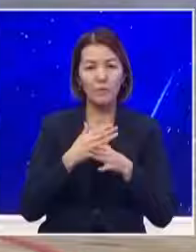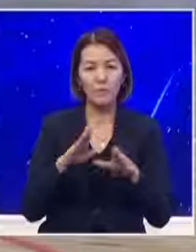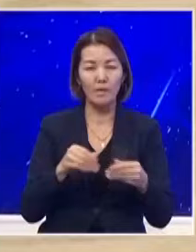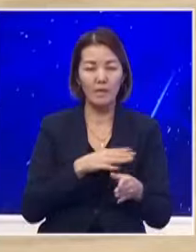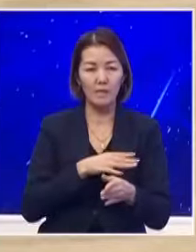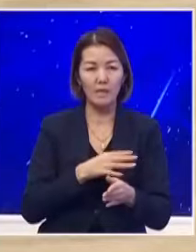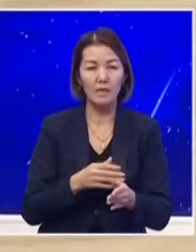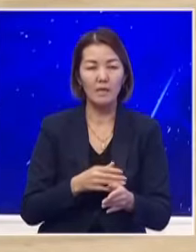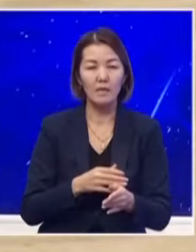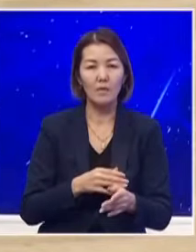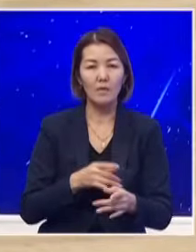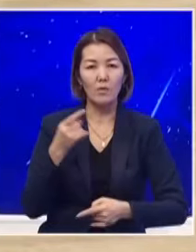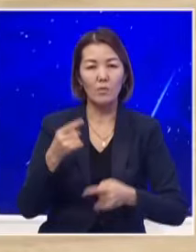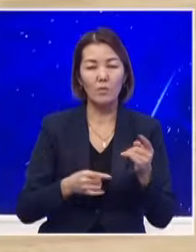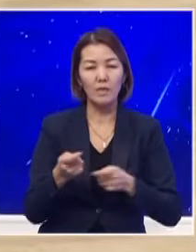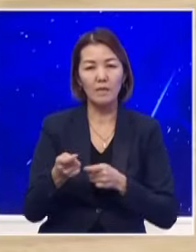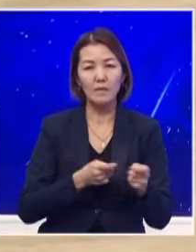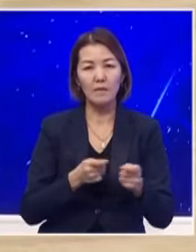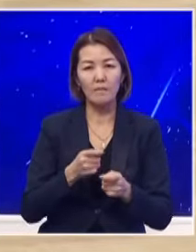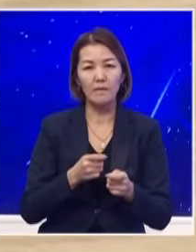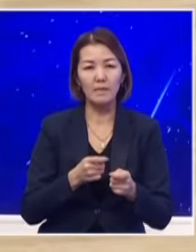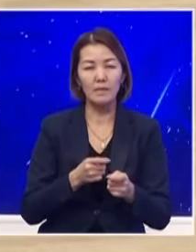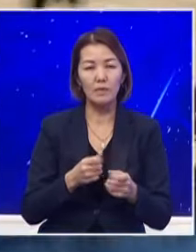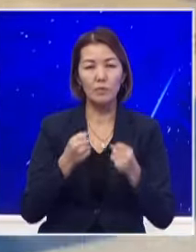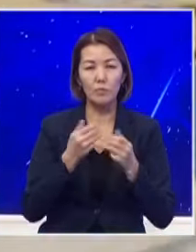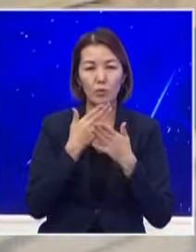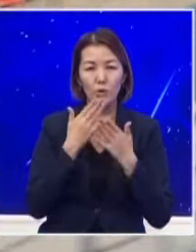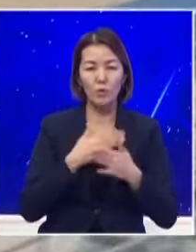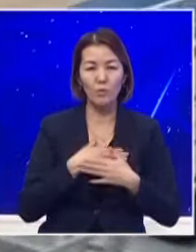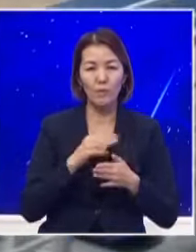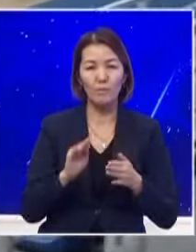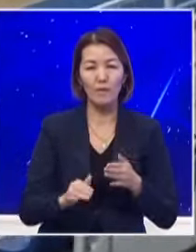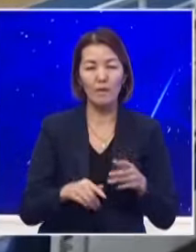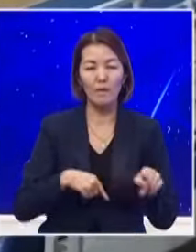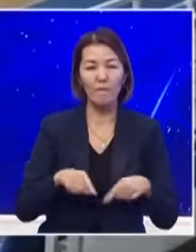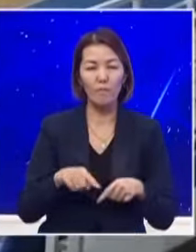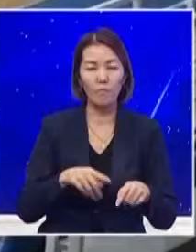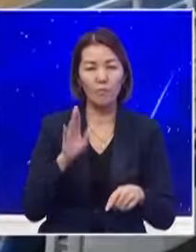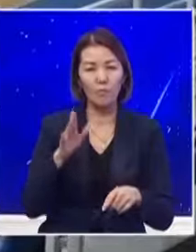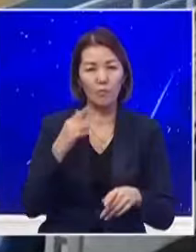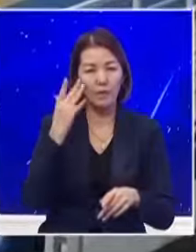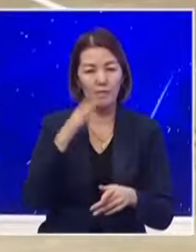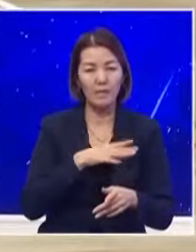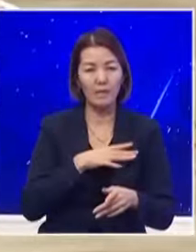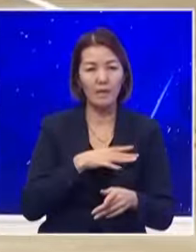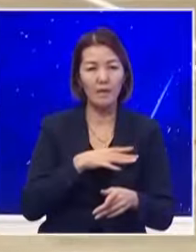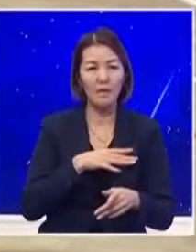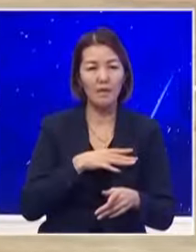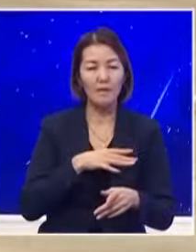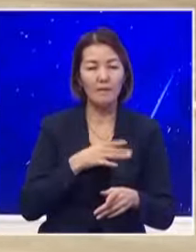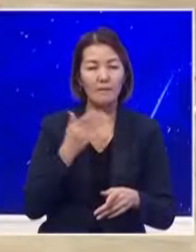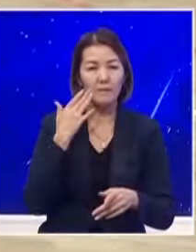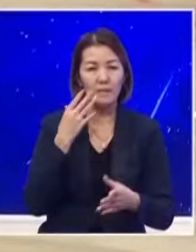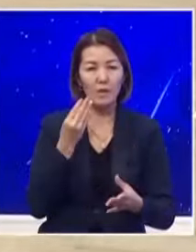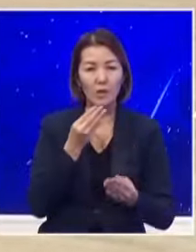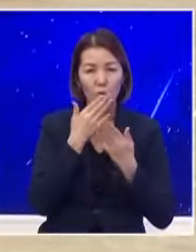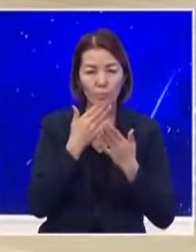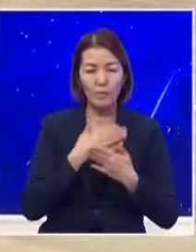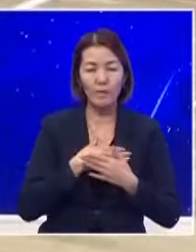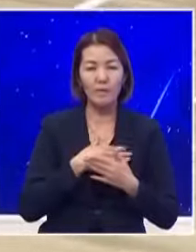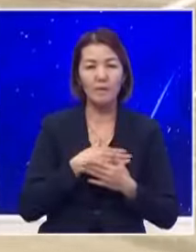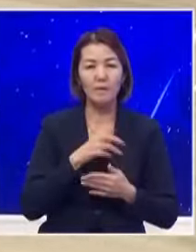етті. Отандық телевизия саласының майталманы спортқа да жақын еді. Бала күнінде футболшы болуды армандап, аяғы бойының жанына жақын тартты. Бейсен